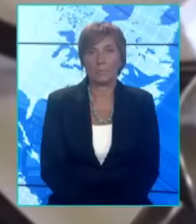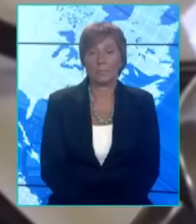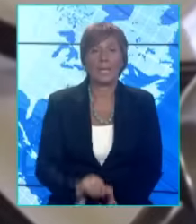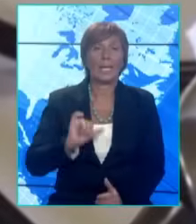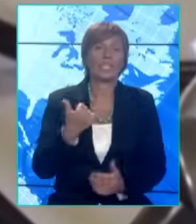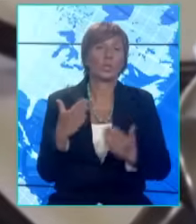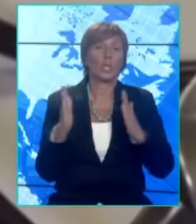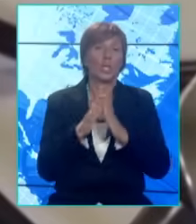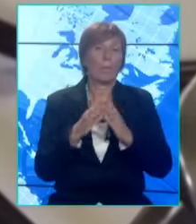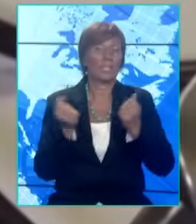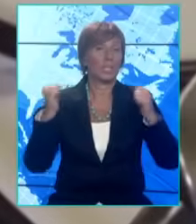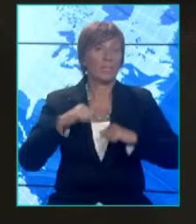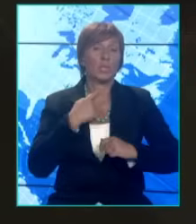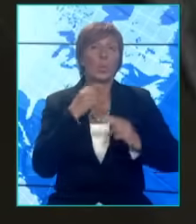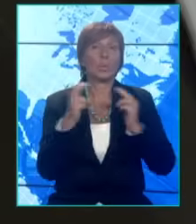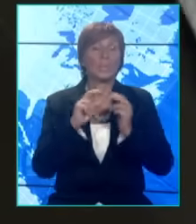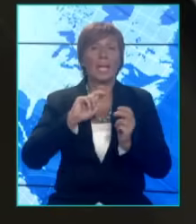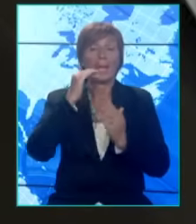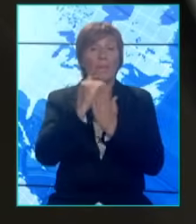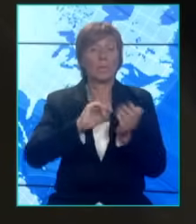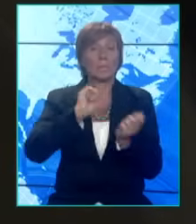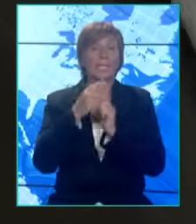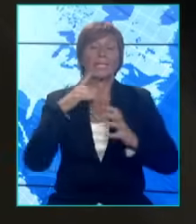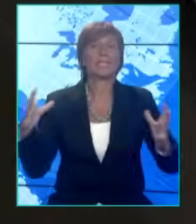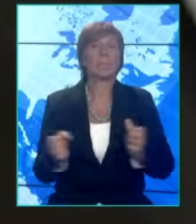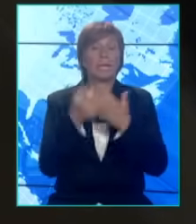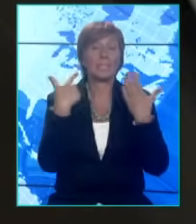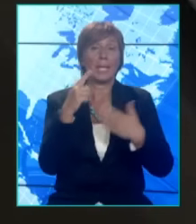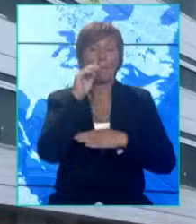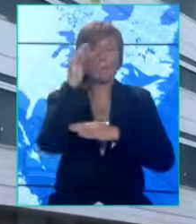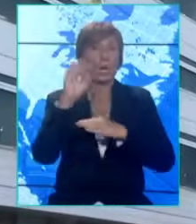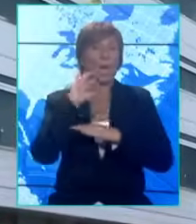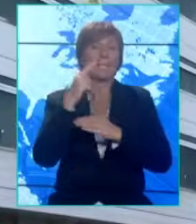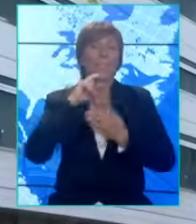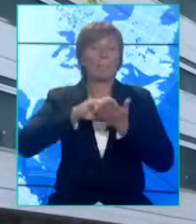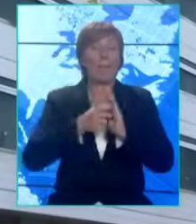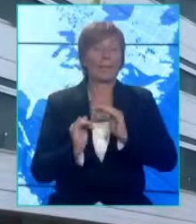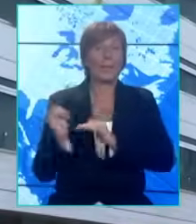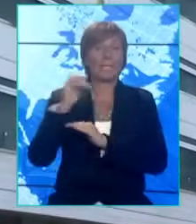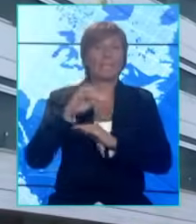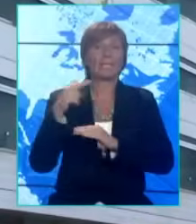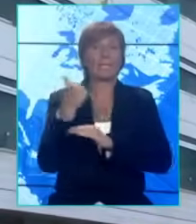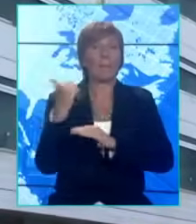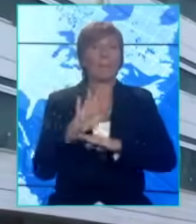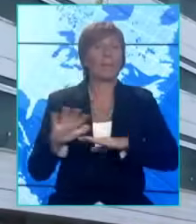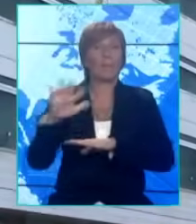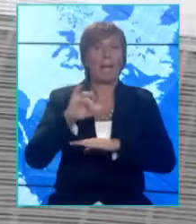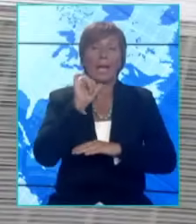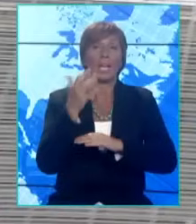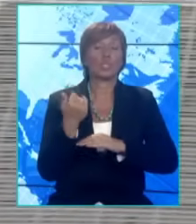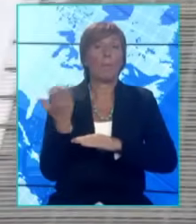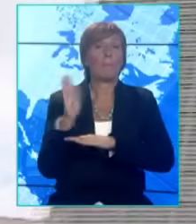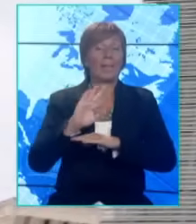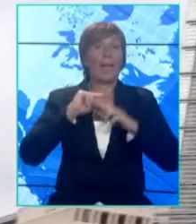Jesu li domaće vlasti usuglasile reformsku agendu i spasile 70 milijuna eura iz plana rasta za Zapadni Balkan ili ćemo pred